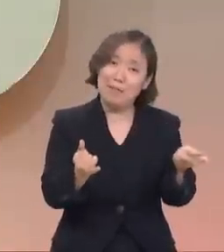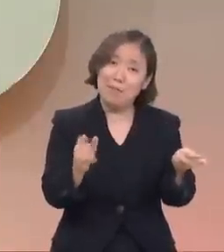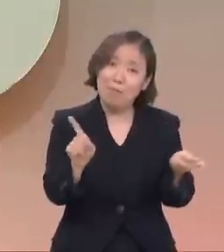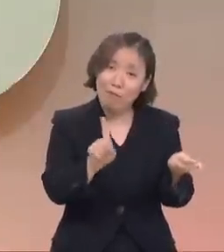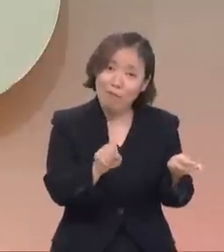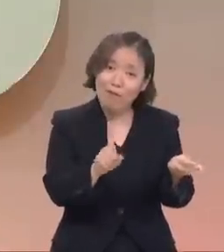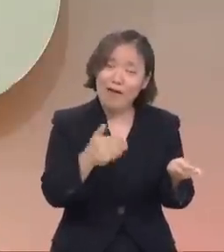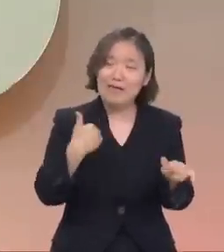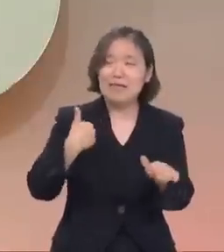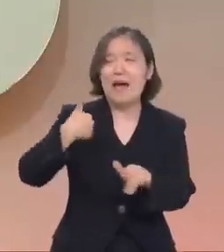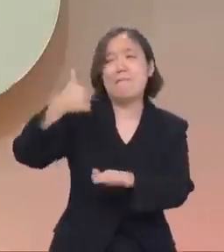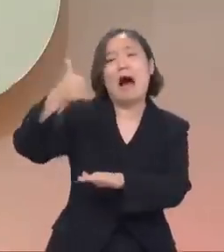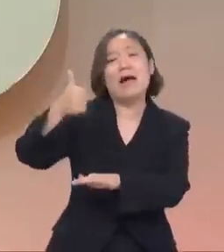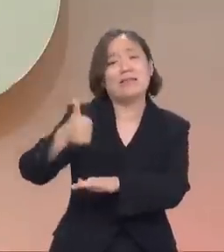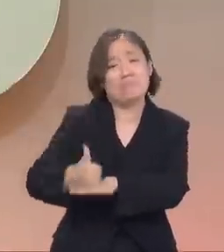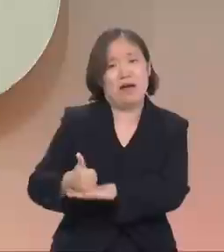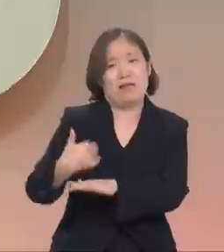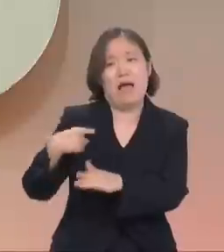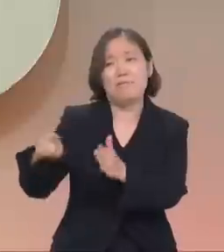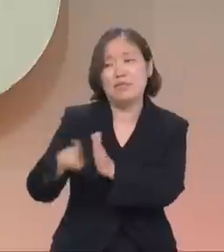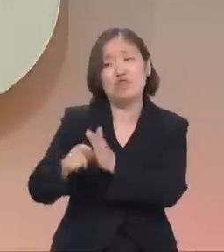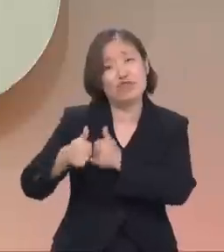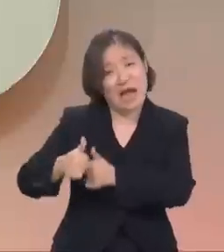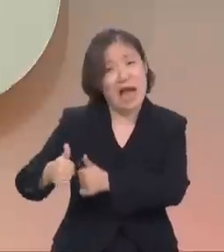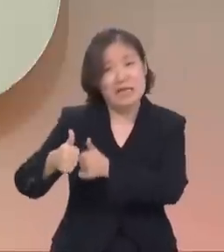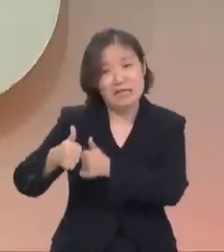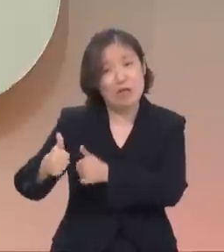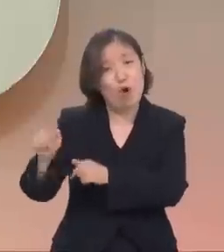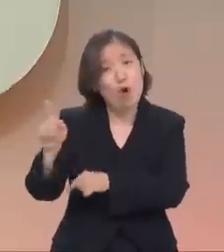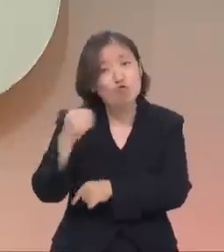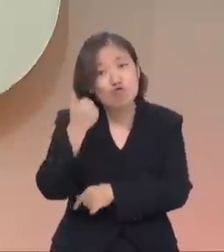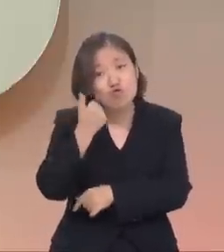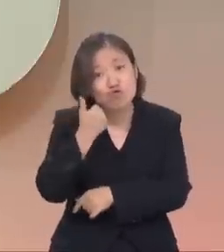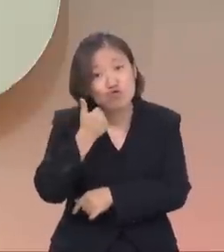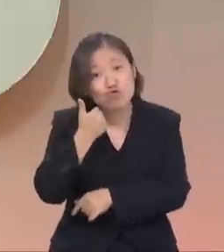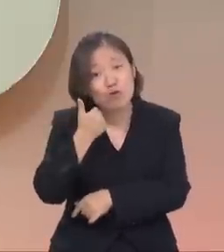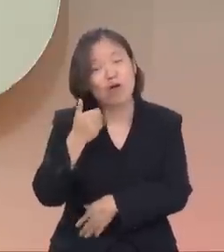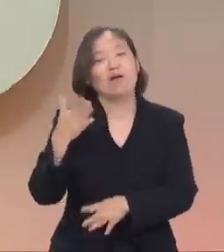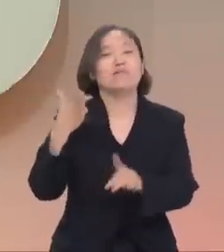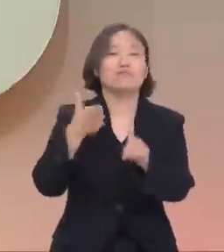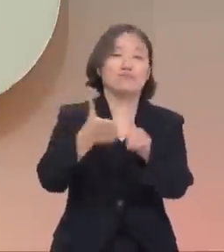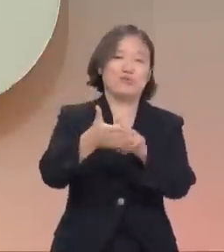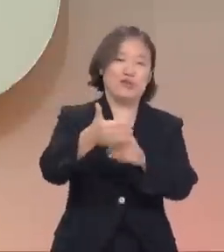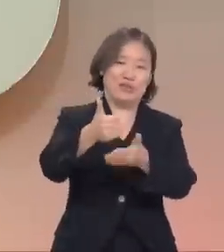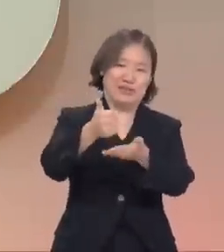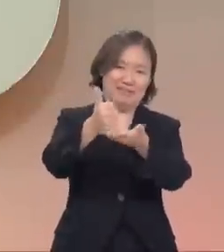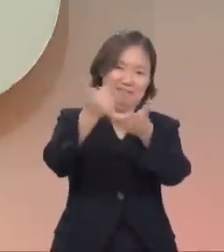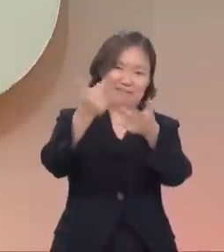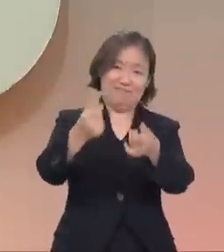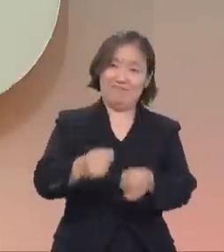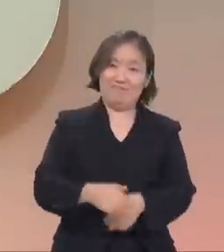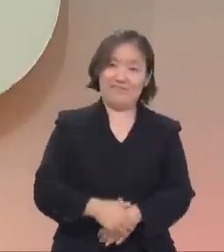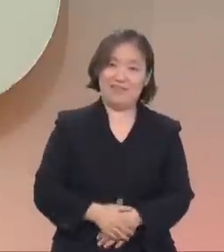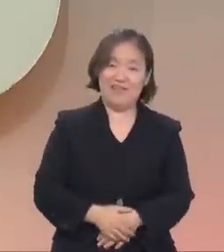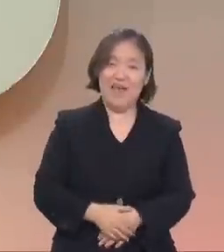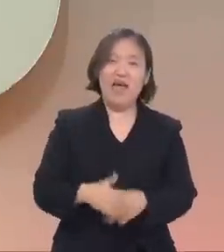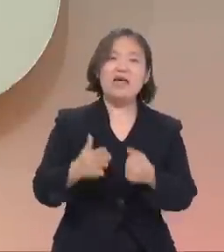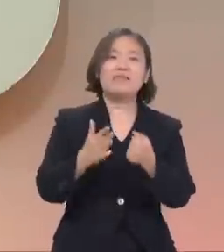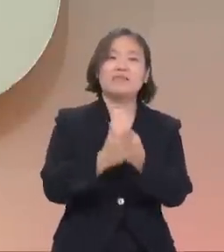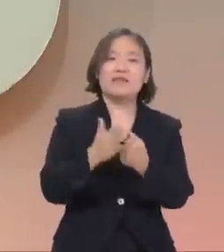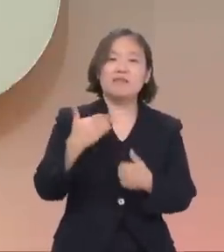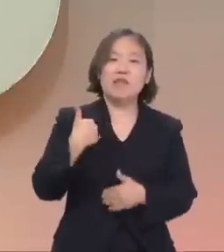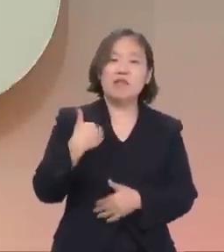마지막 순간에 의지할 건 역시 바로 부처님 아닐까요 그래서 저는 늘